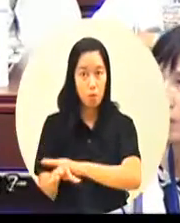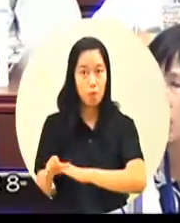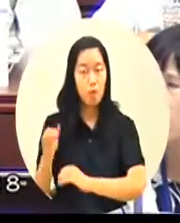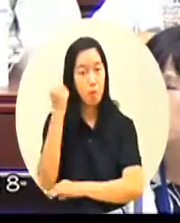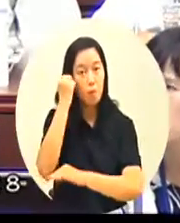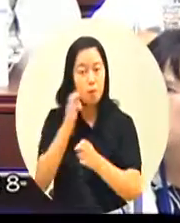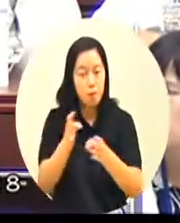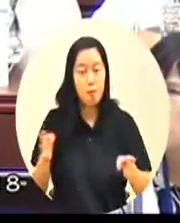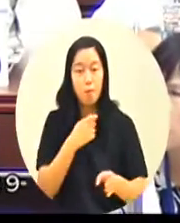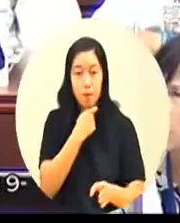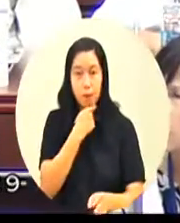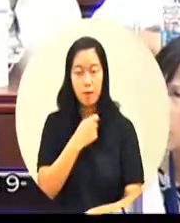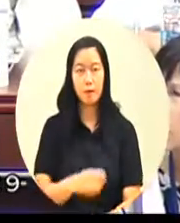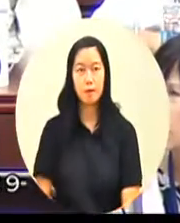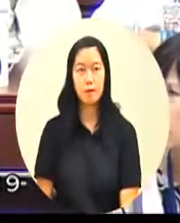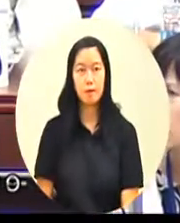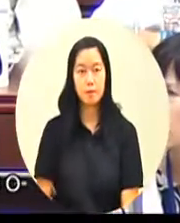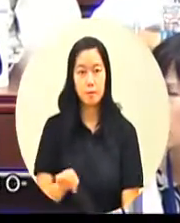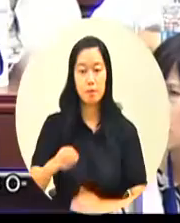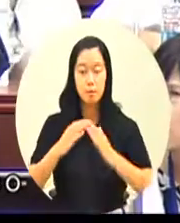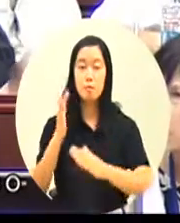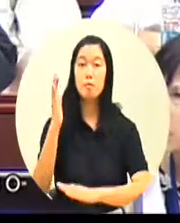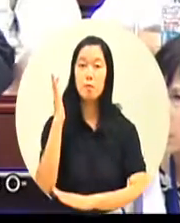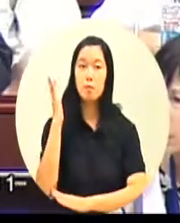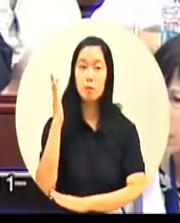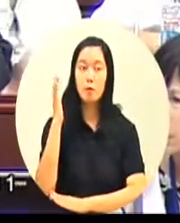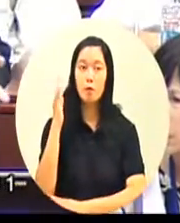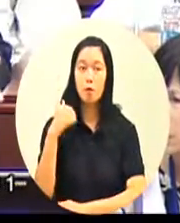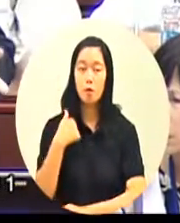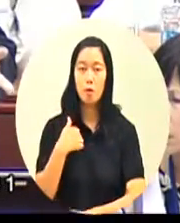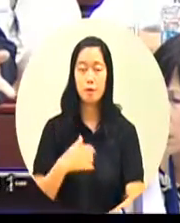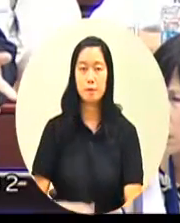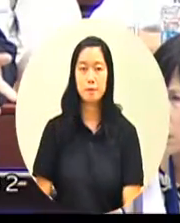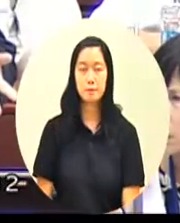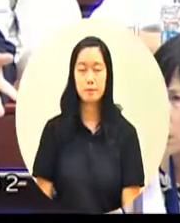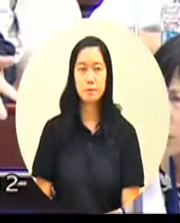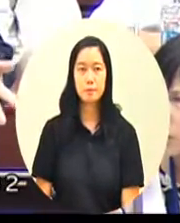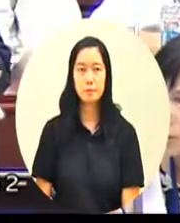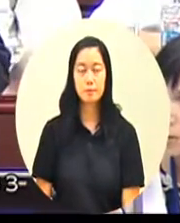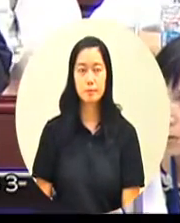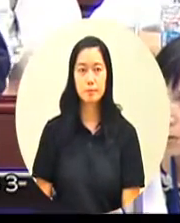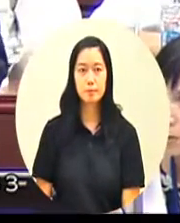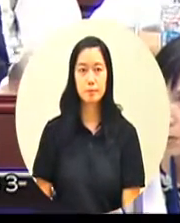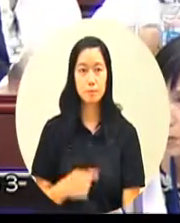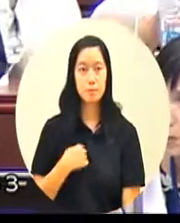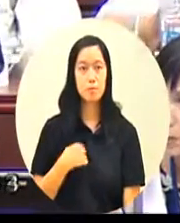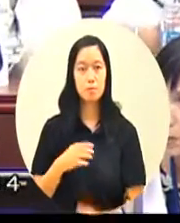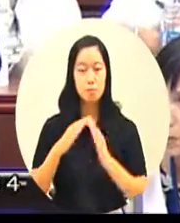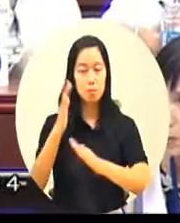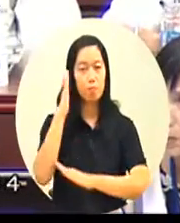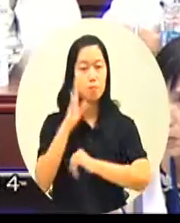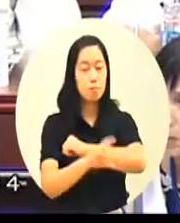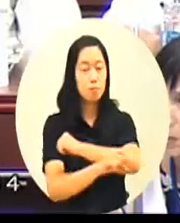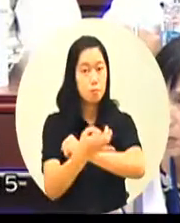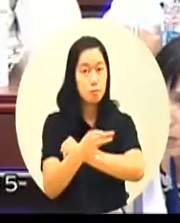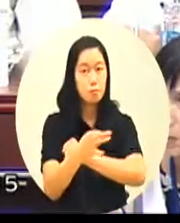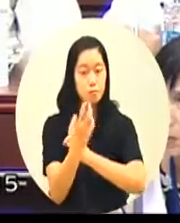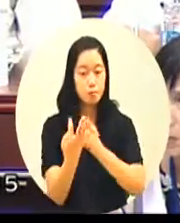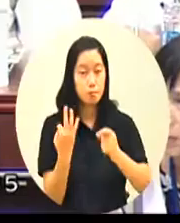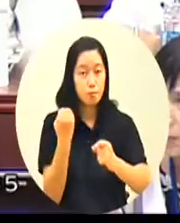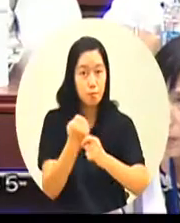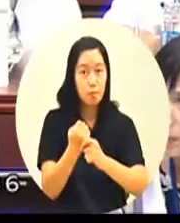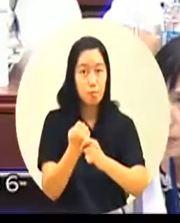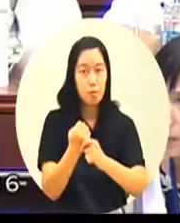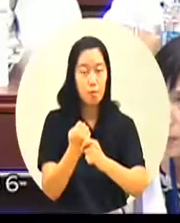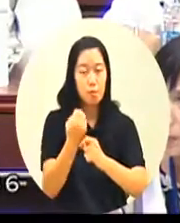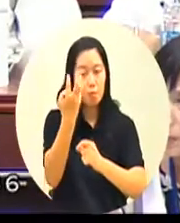那事实上在市政府方面，我们的那个基金其实这几年陆陆续续也